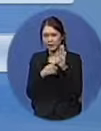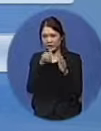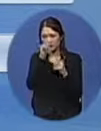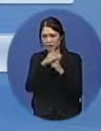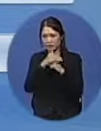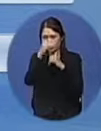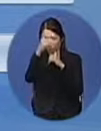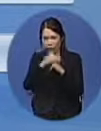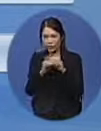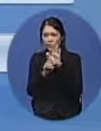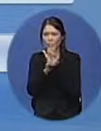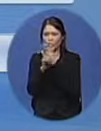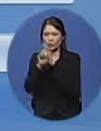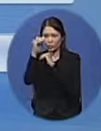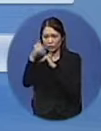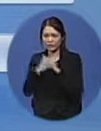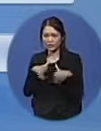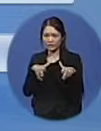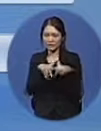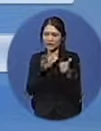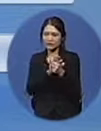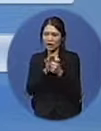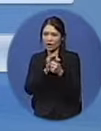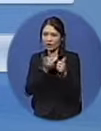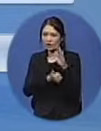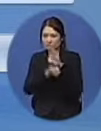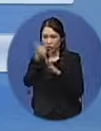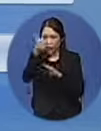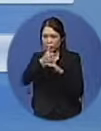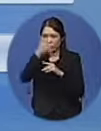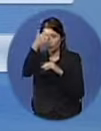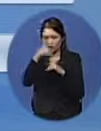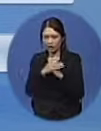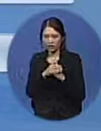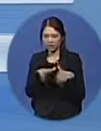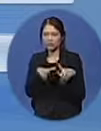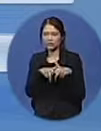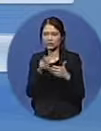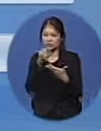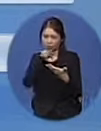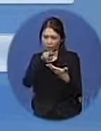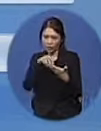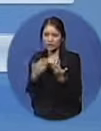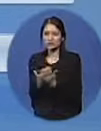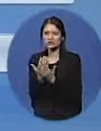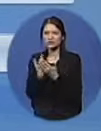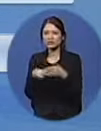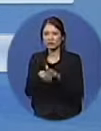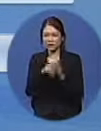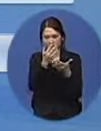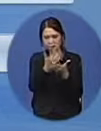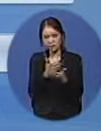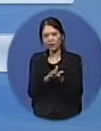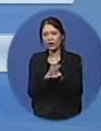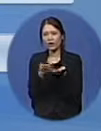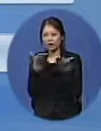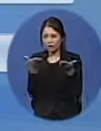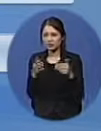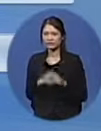공모 내용은 장애인 서비스 성공 사례, 장애인 독서 지능을 위한 프로그램 제작과 자료 제공 사례